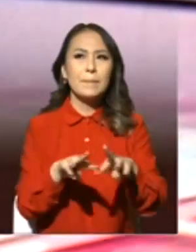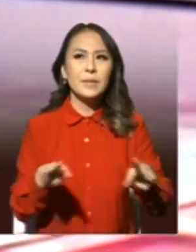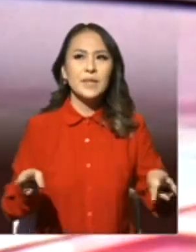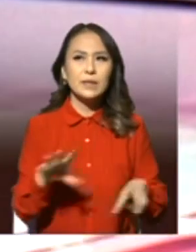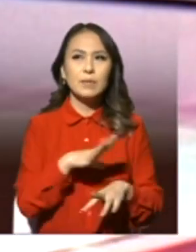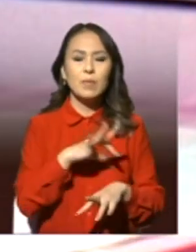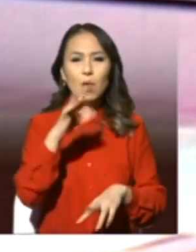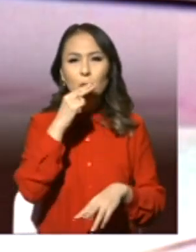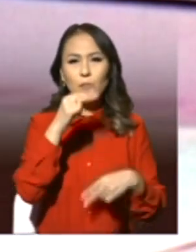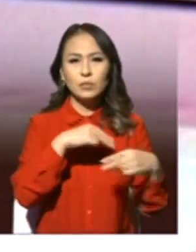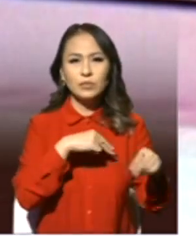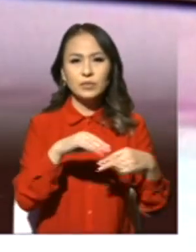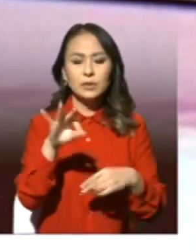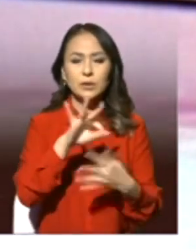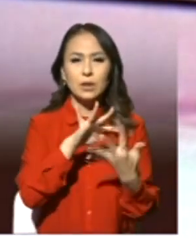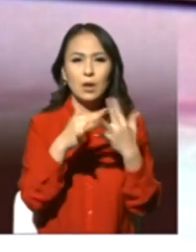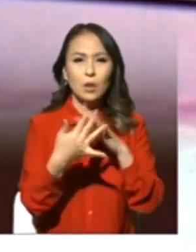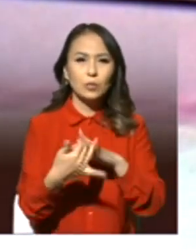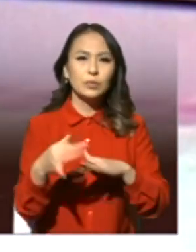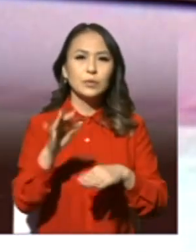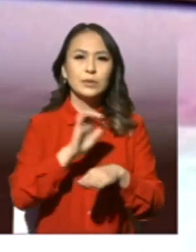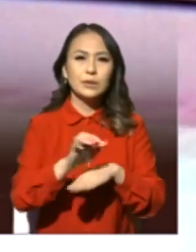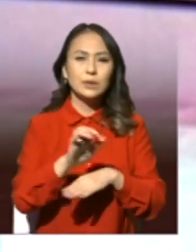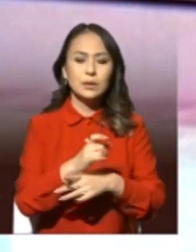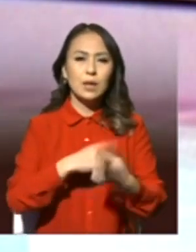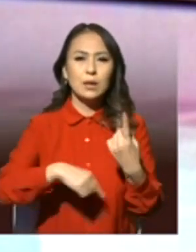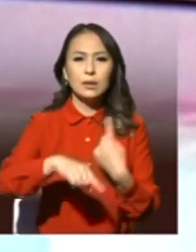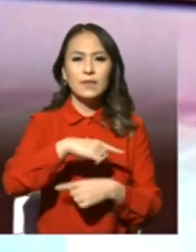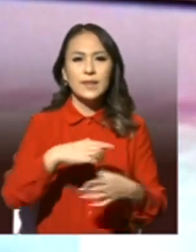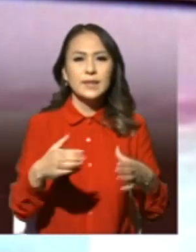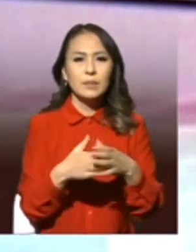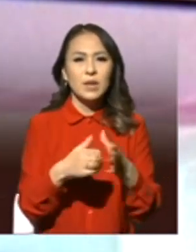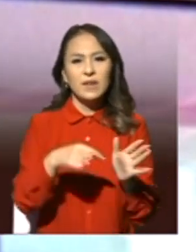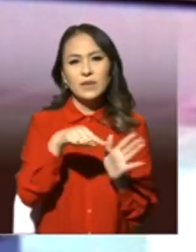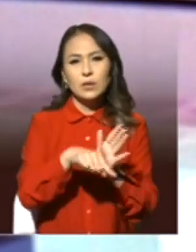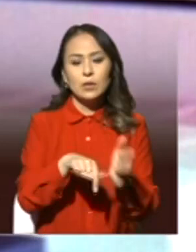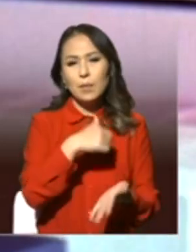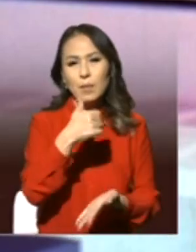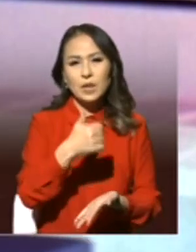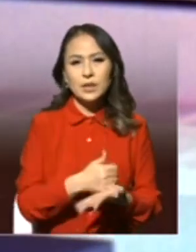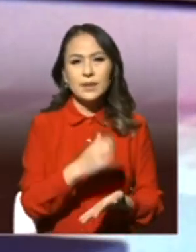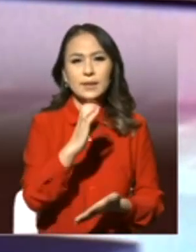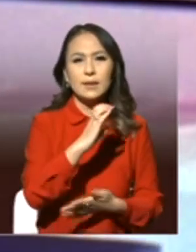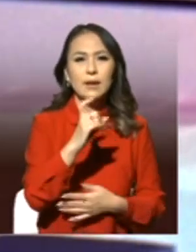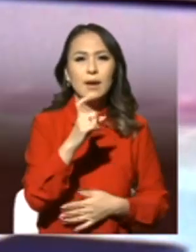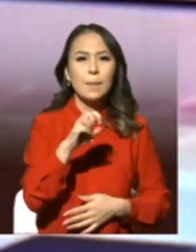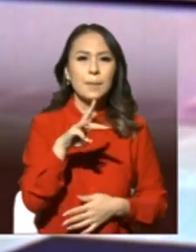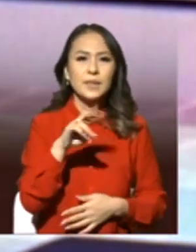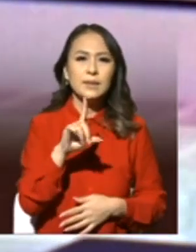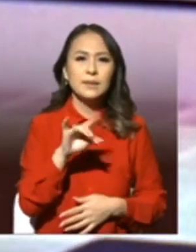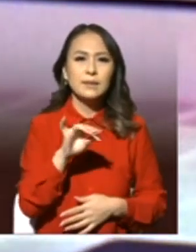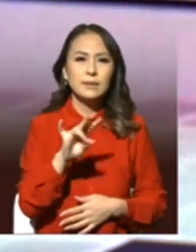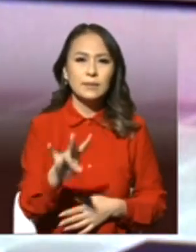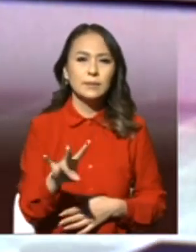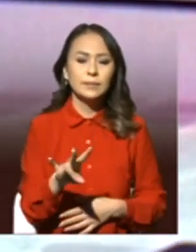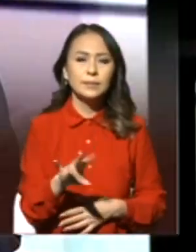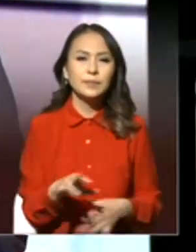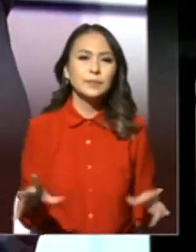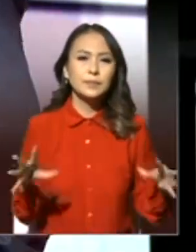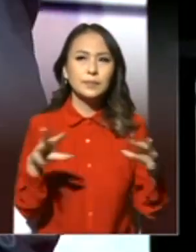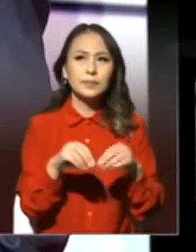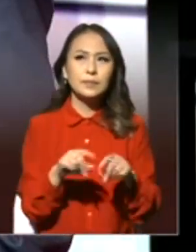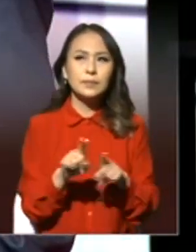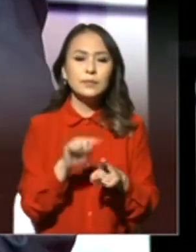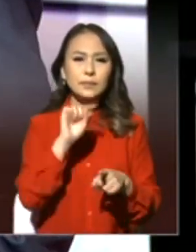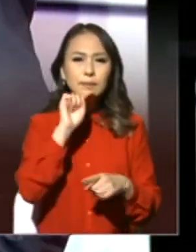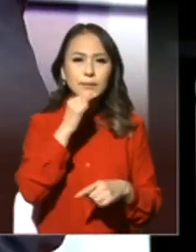аграрлық азық-түлік нарықтары және ауыл шаруашылығы өнімін қайта өңдеу департаменті ішкі сауда басқармасының басшысы Саят Қамзин, қосбірде экономист